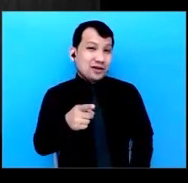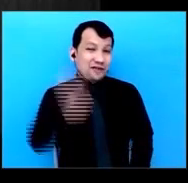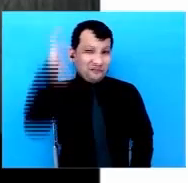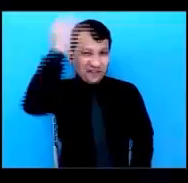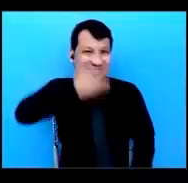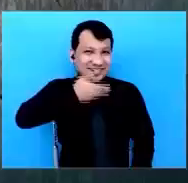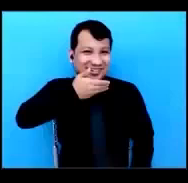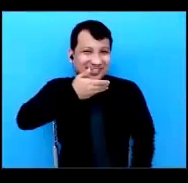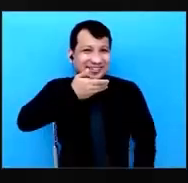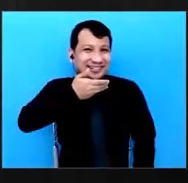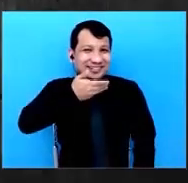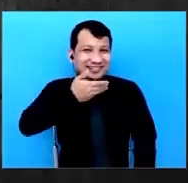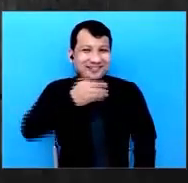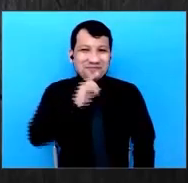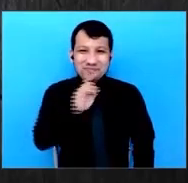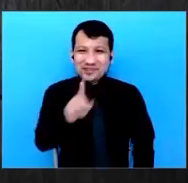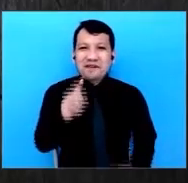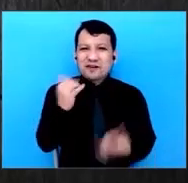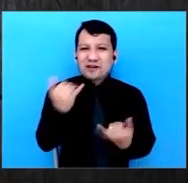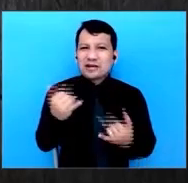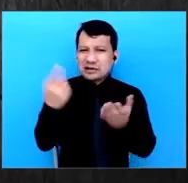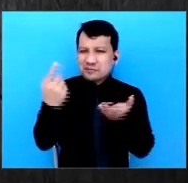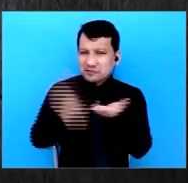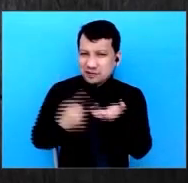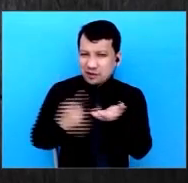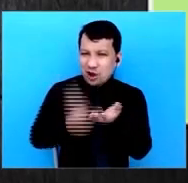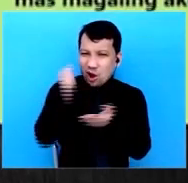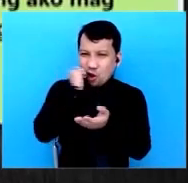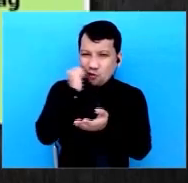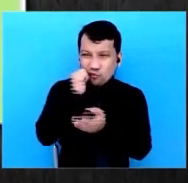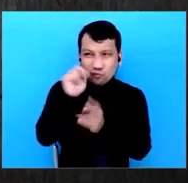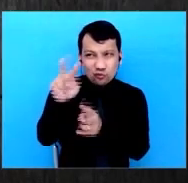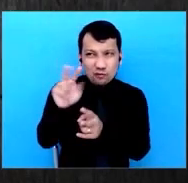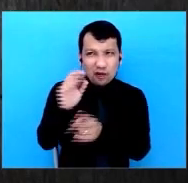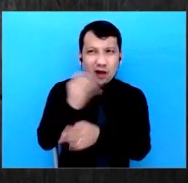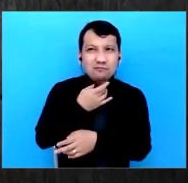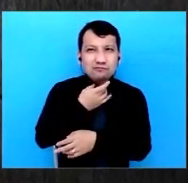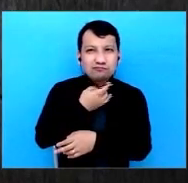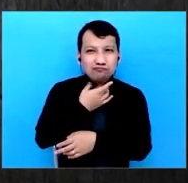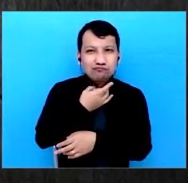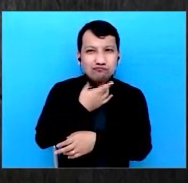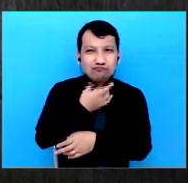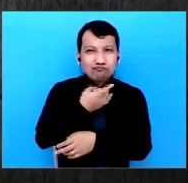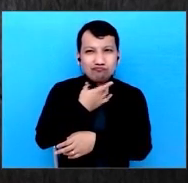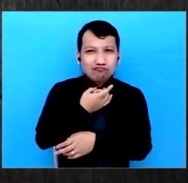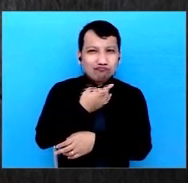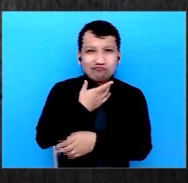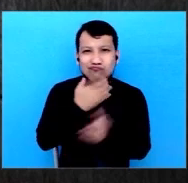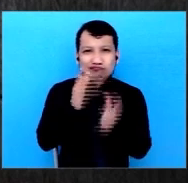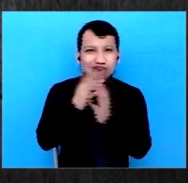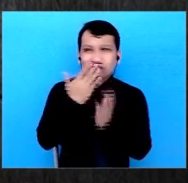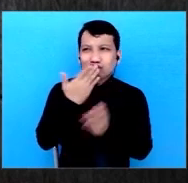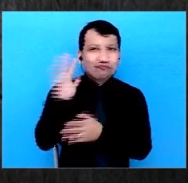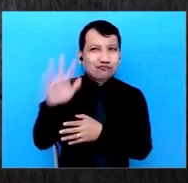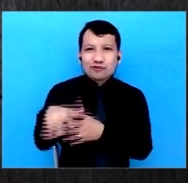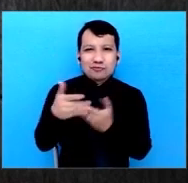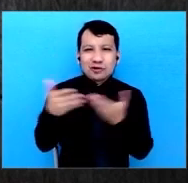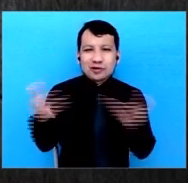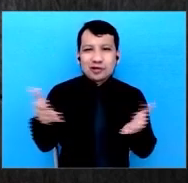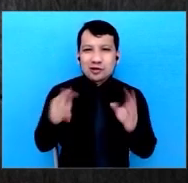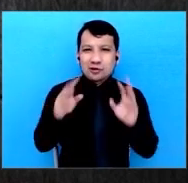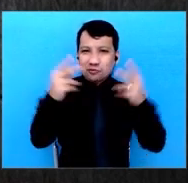ang laging nababasa at napapanood natin ay puro kabastusan, na mas malala pa sa nakikita natin sa isang